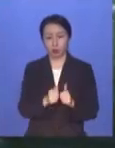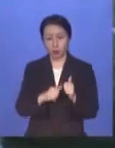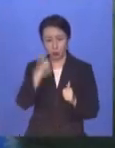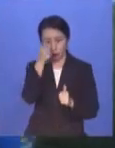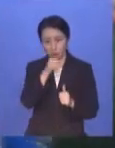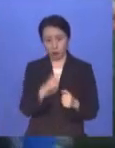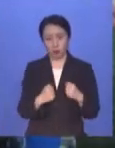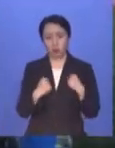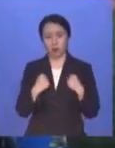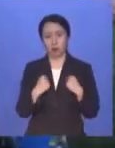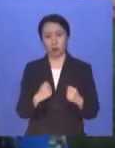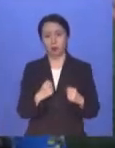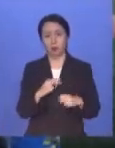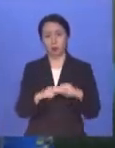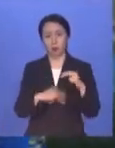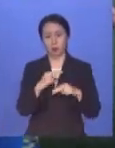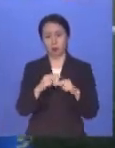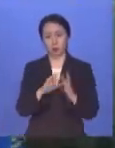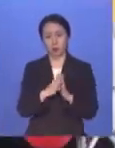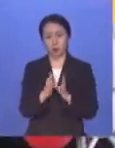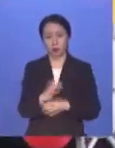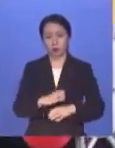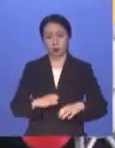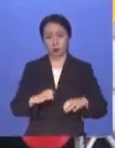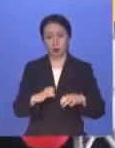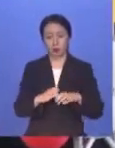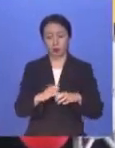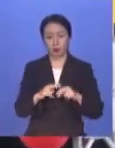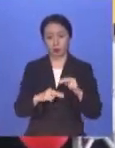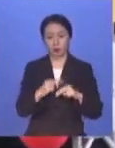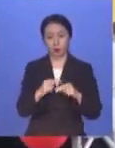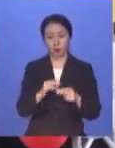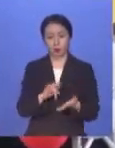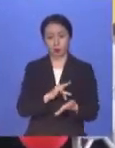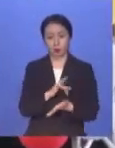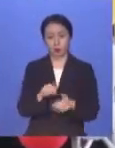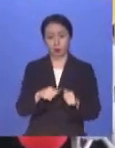жыл сайын спорт кешендері салынып, ауылдарда дене шынықтыру сауықтыру орындары ашылуда.